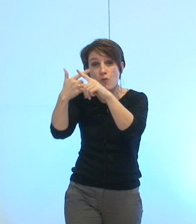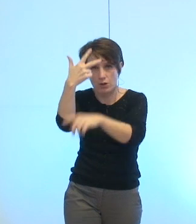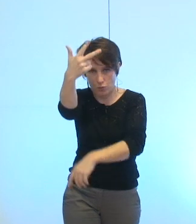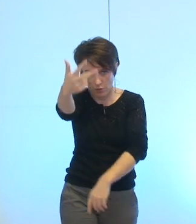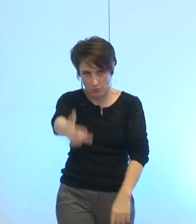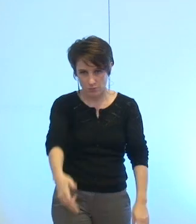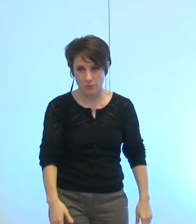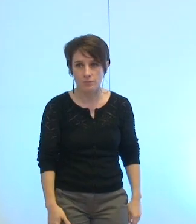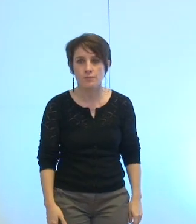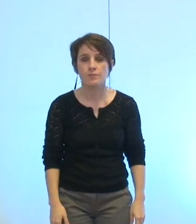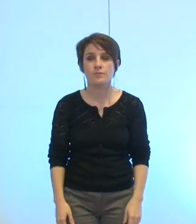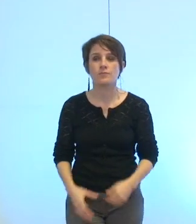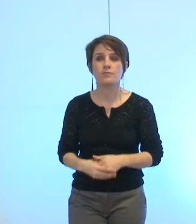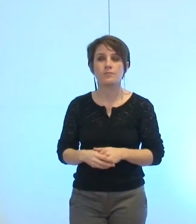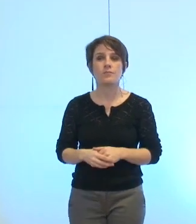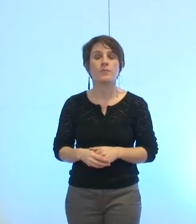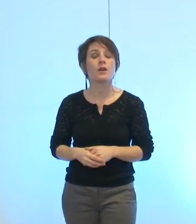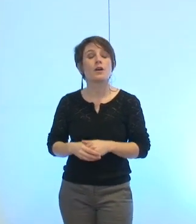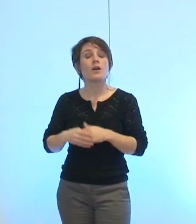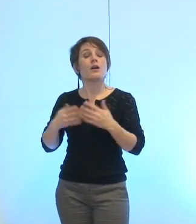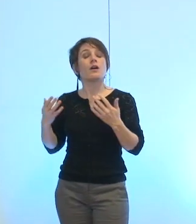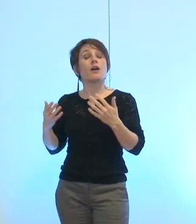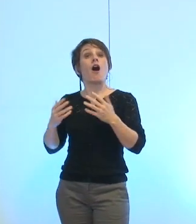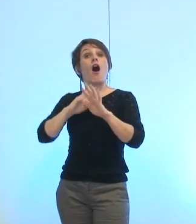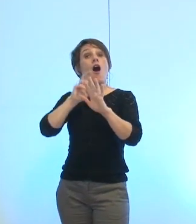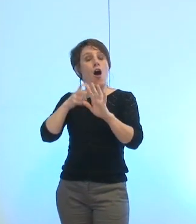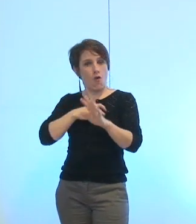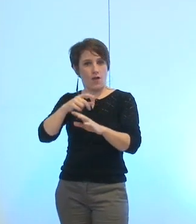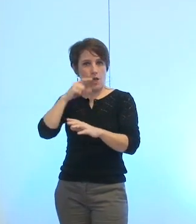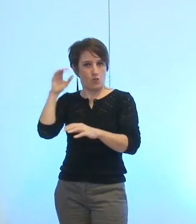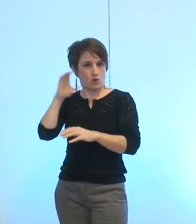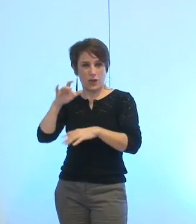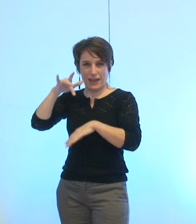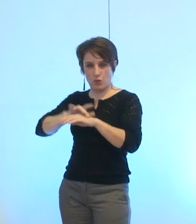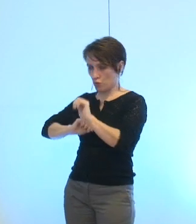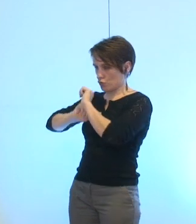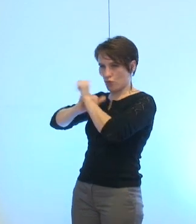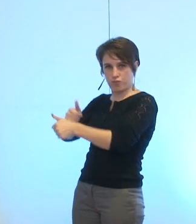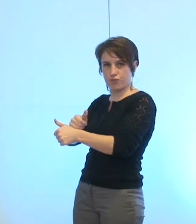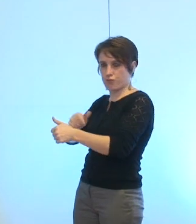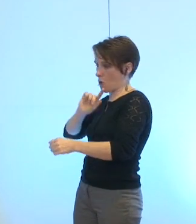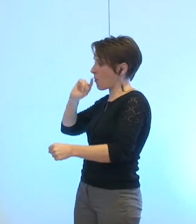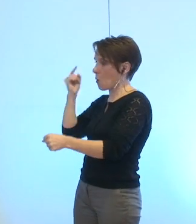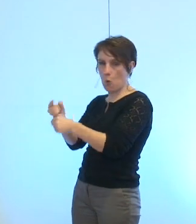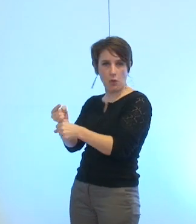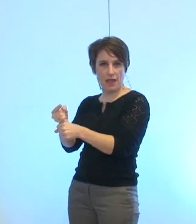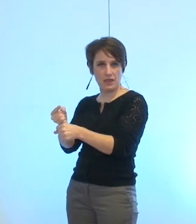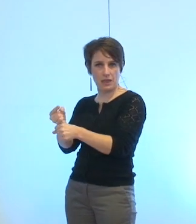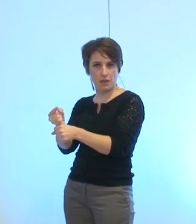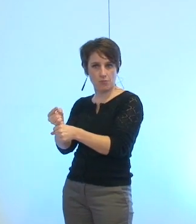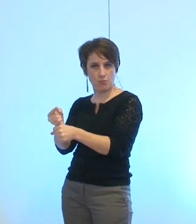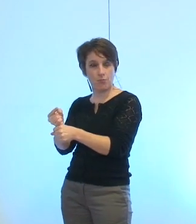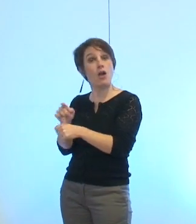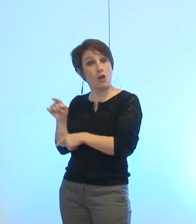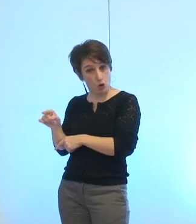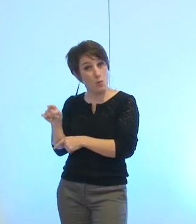3 une fois le maire de l'époque condamné pour corruption et enrichissement personnel ce même Alain Carignon qui était candidat en